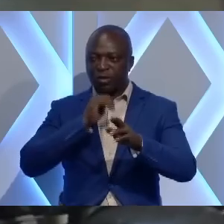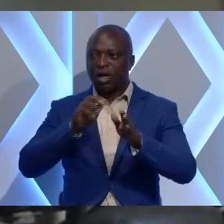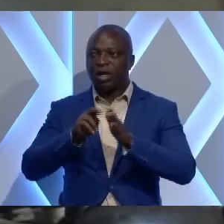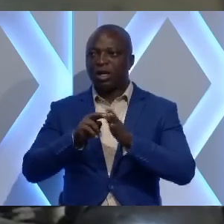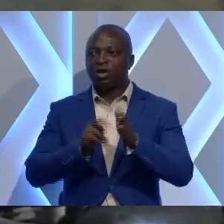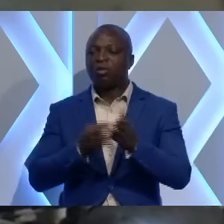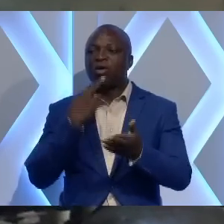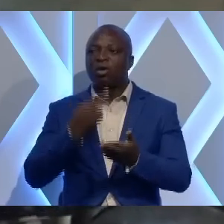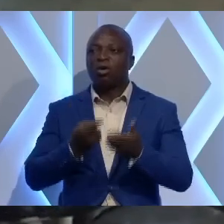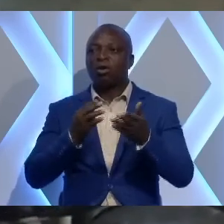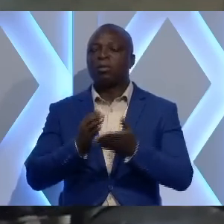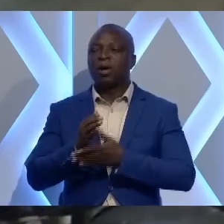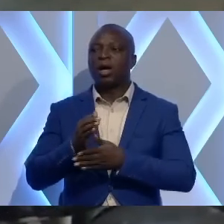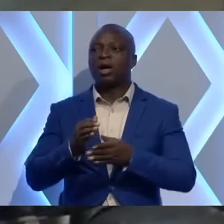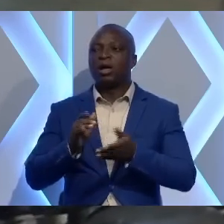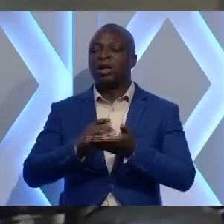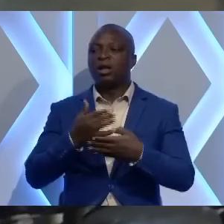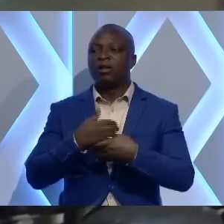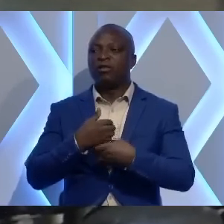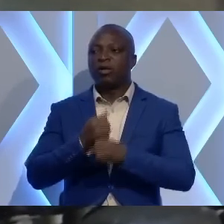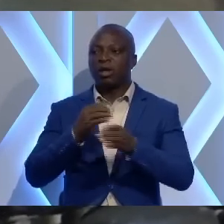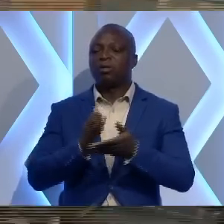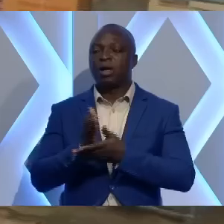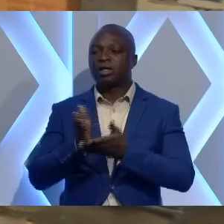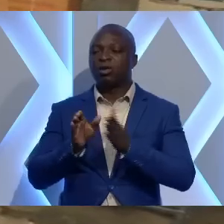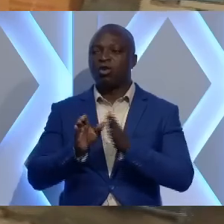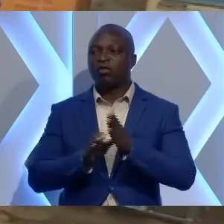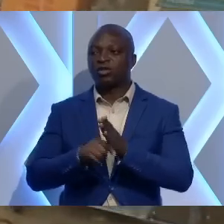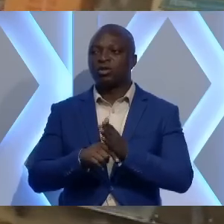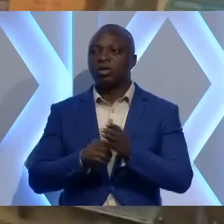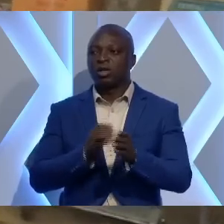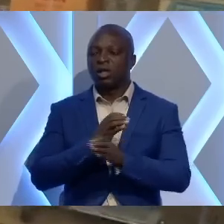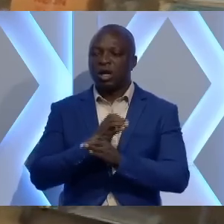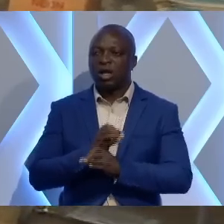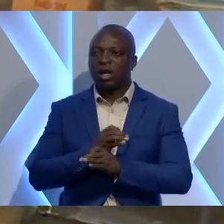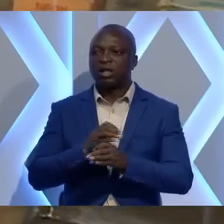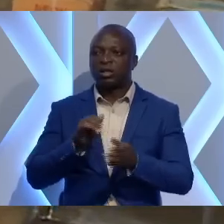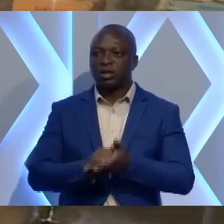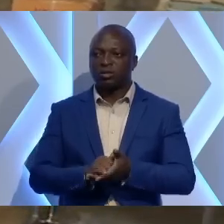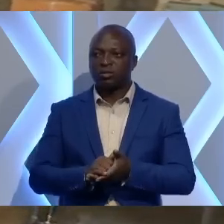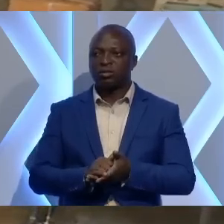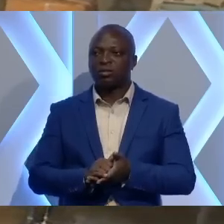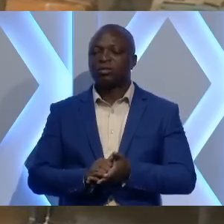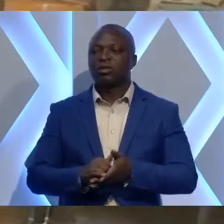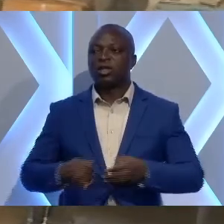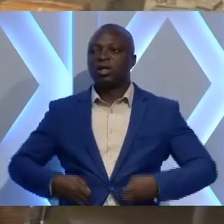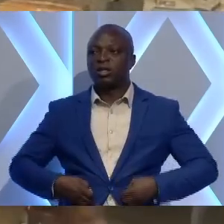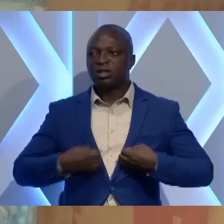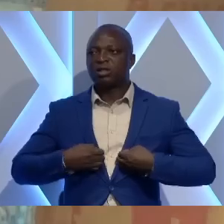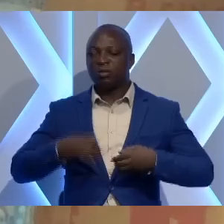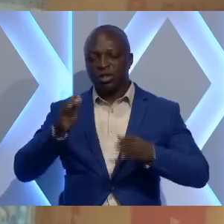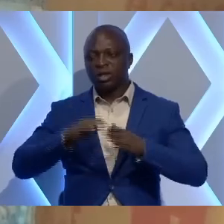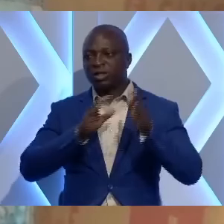normes recommandées par les fabricants, par les conventions qui encadrent ces substances. Il existe au ministère en